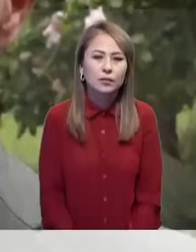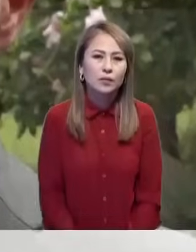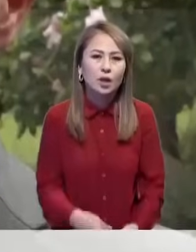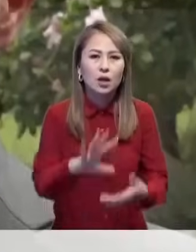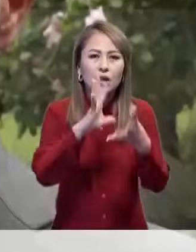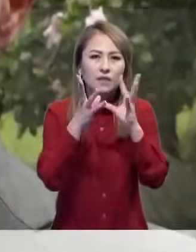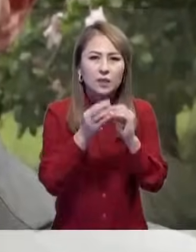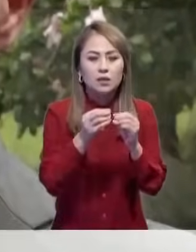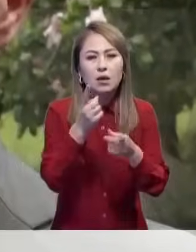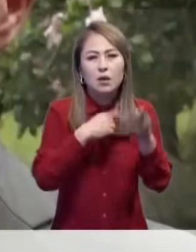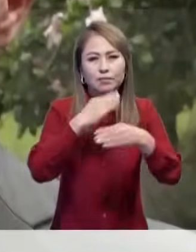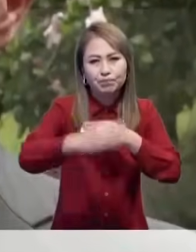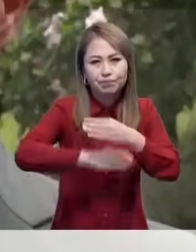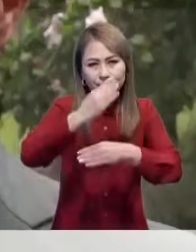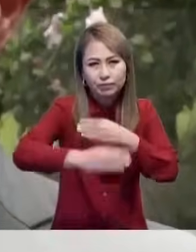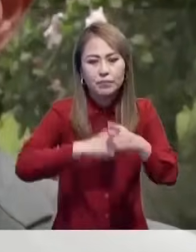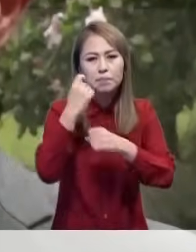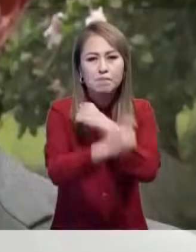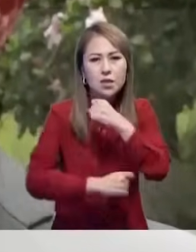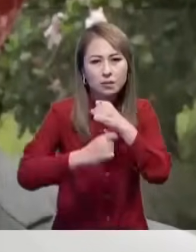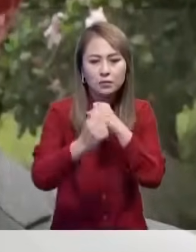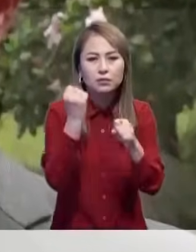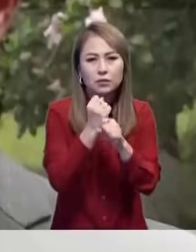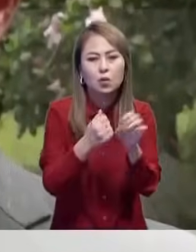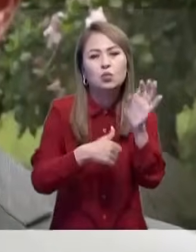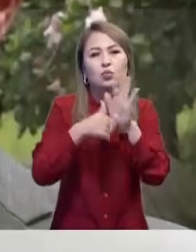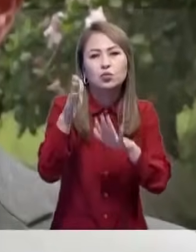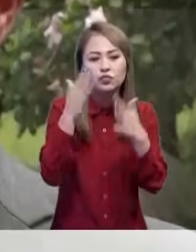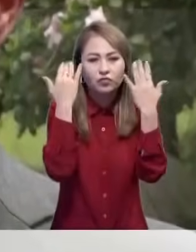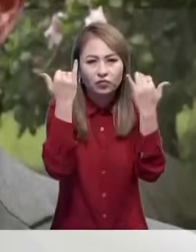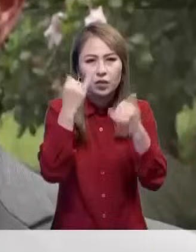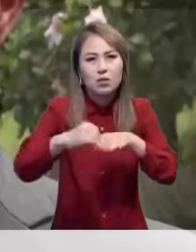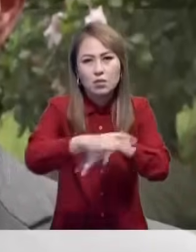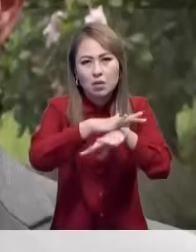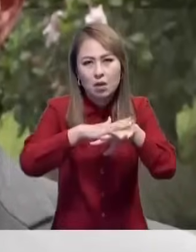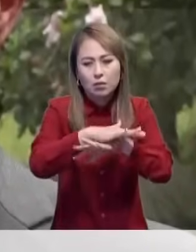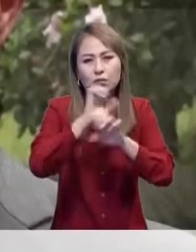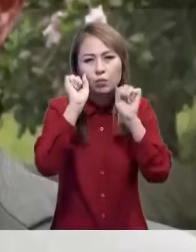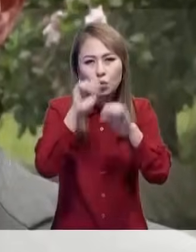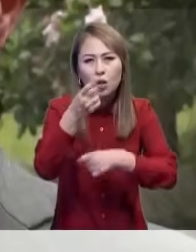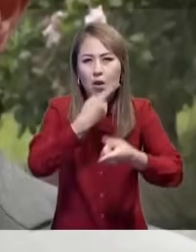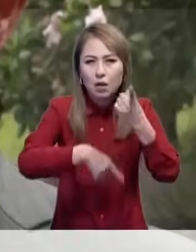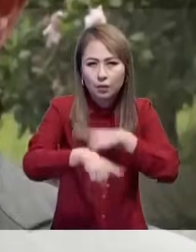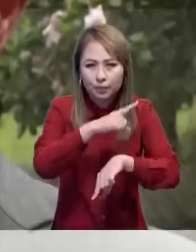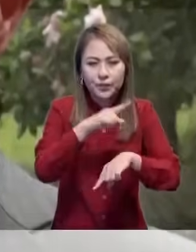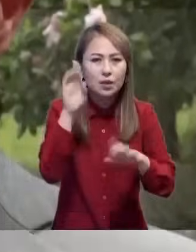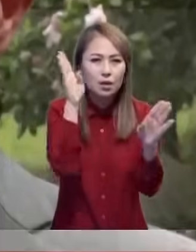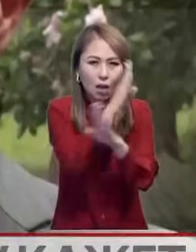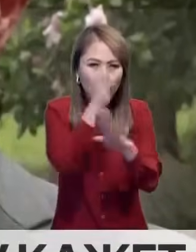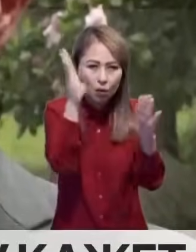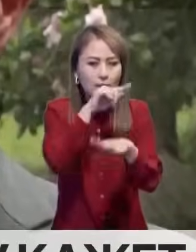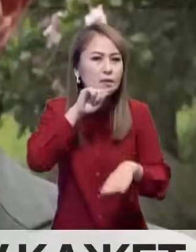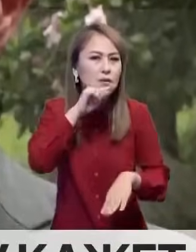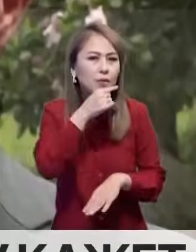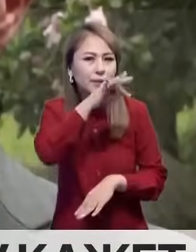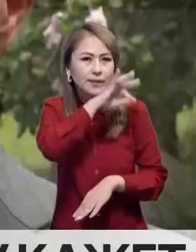Өнімді орайтын зат қайта өңделетін материалдан жасалған абзал. Сонда оны нарыққа қайта шығаруға болады. Бұл экологиялық әр экономикалық